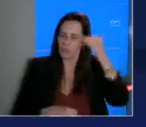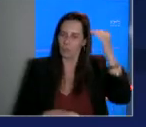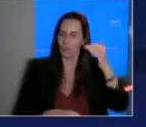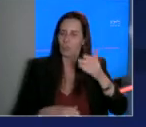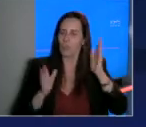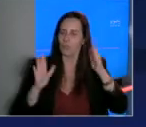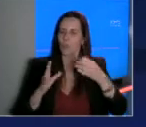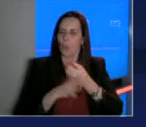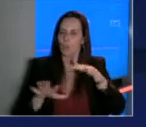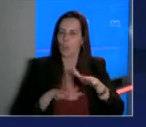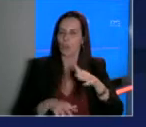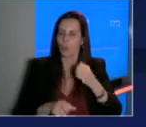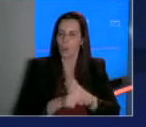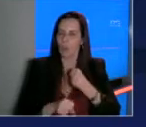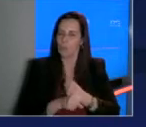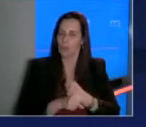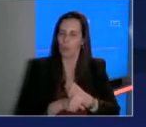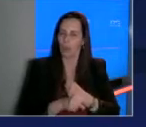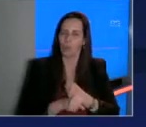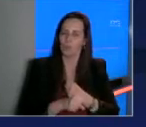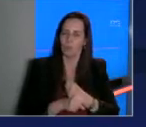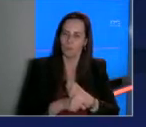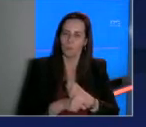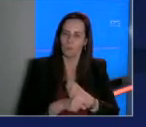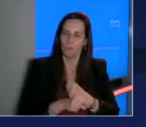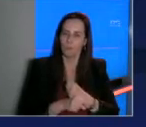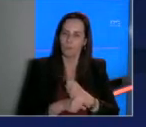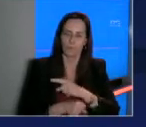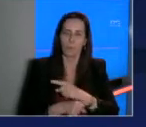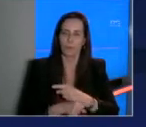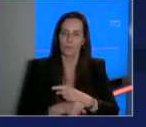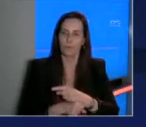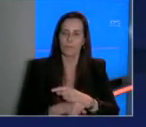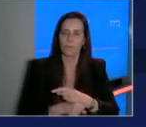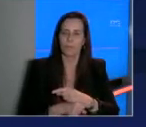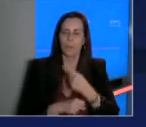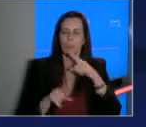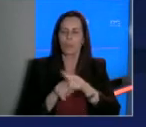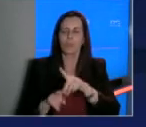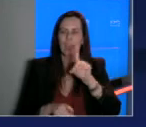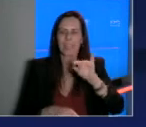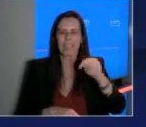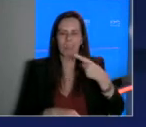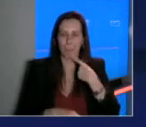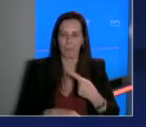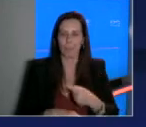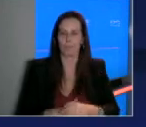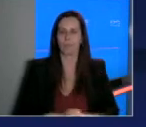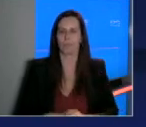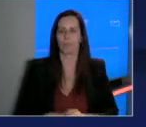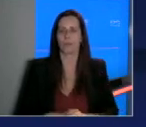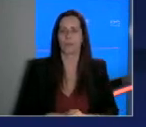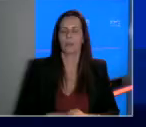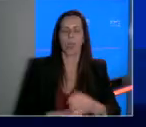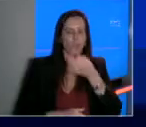תהיה סוף סוף ממשלה שהיא בעצם עושה אקואינג לאמירות של דינה. אבל, אוקיי. השאלה